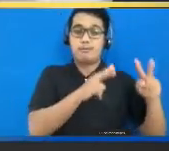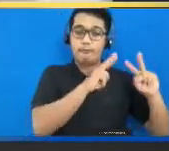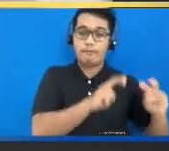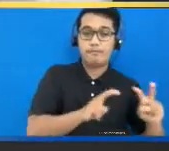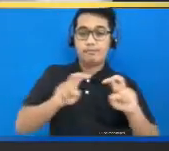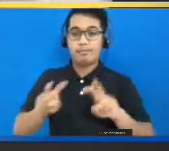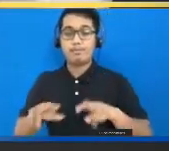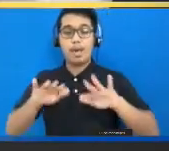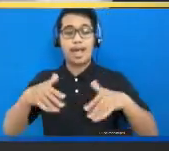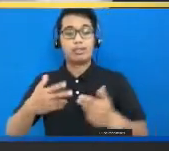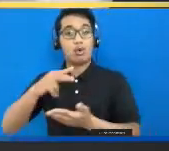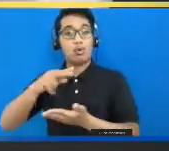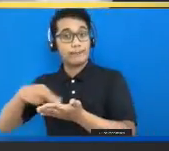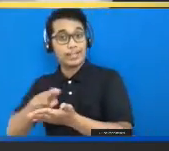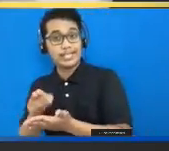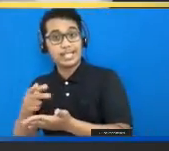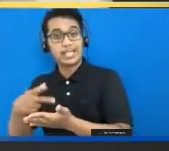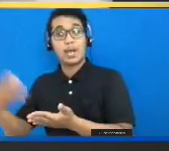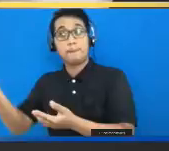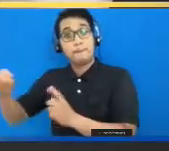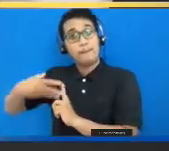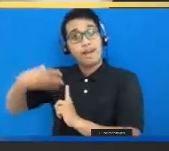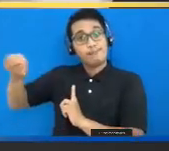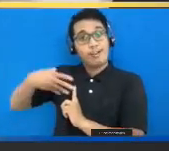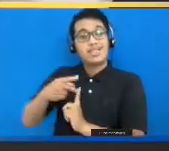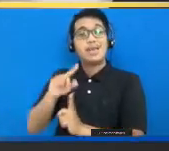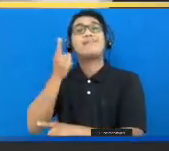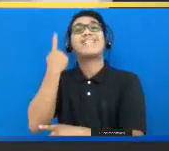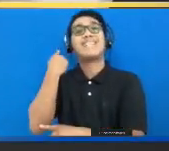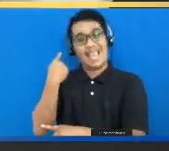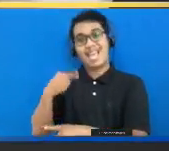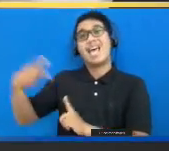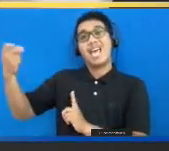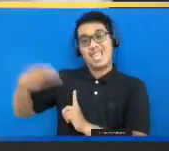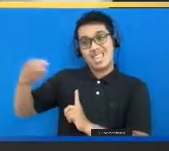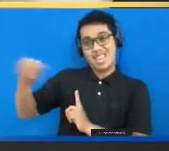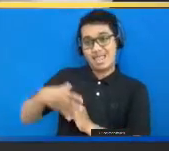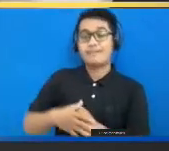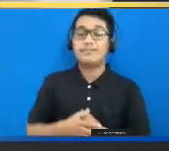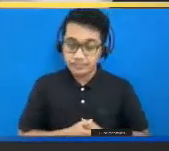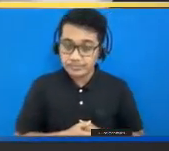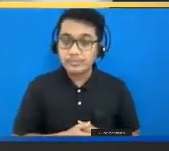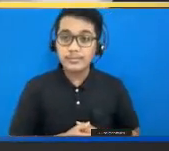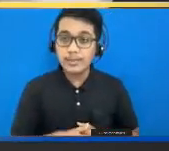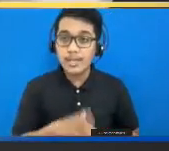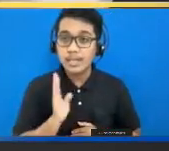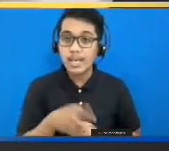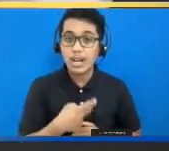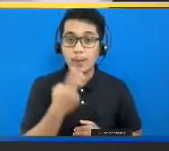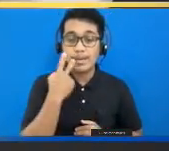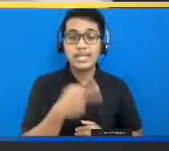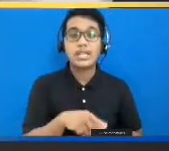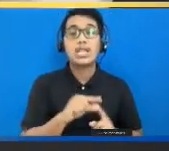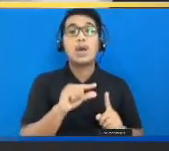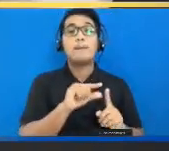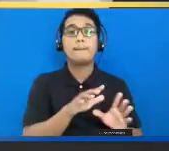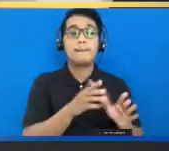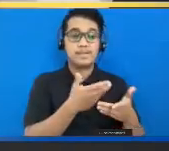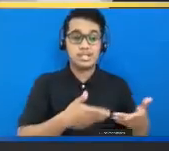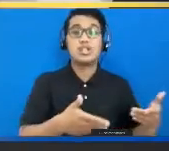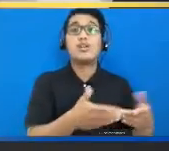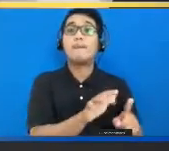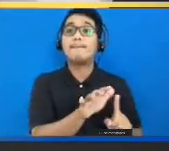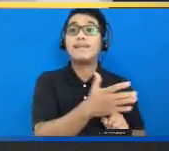evergrande yang memang memberikan masukan kepada pemerintah jadi kalau kita bicara tentang perintah misalnya kita